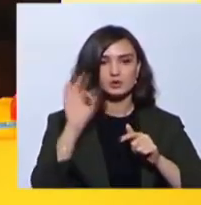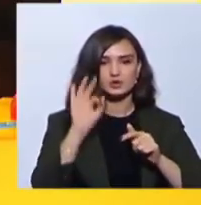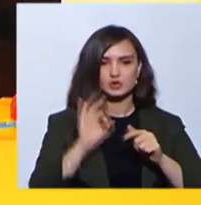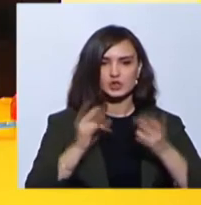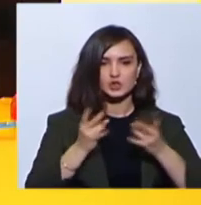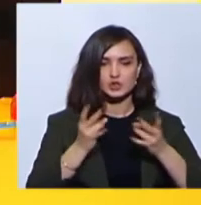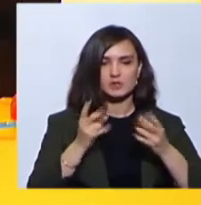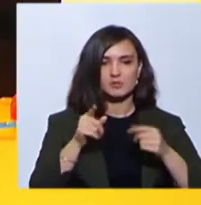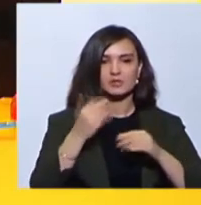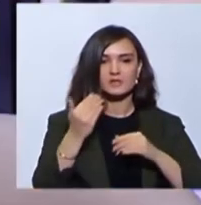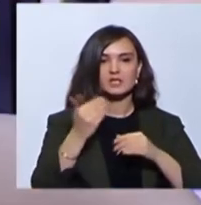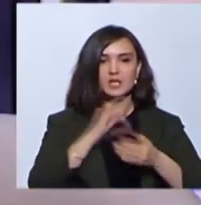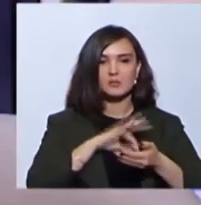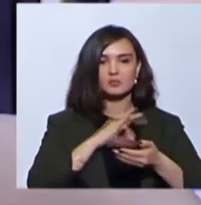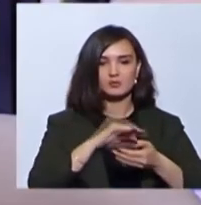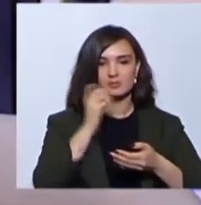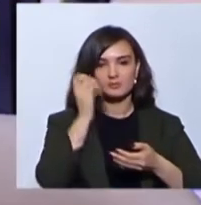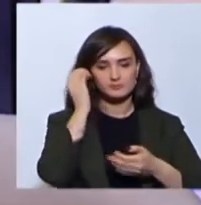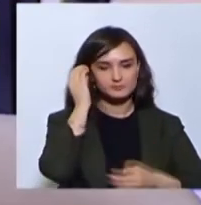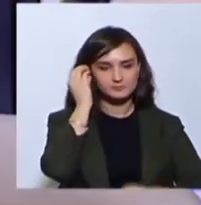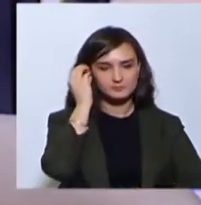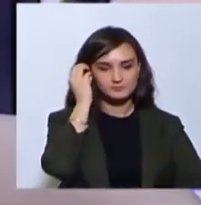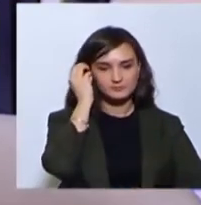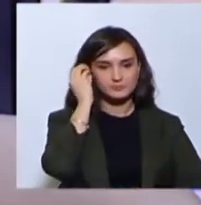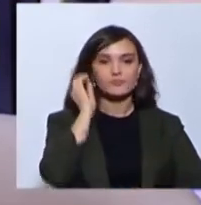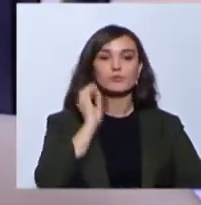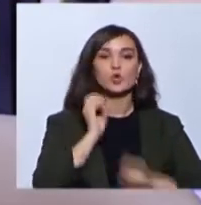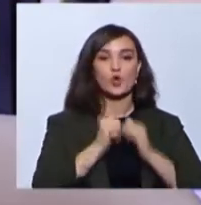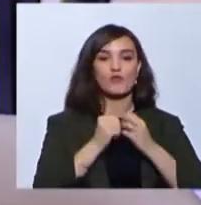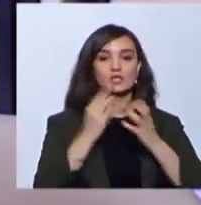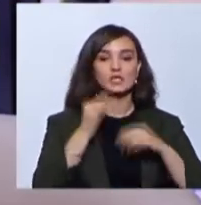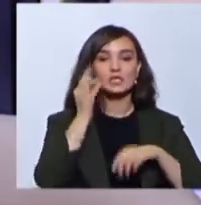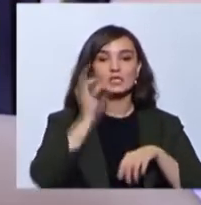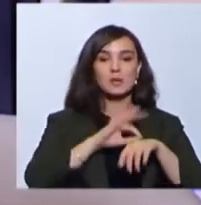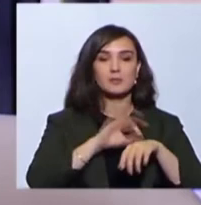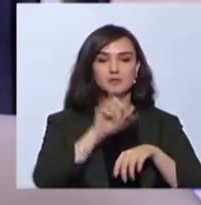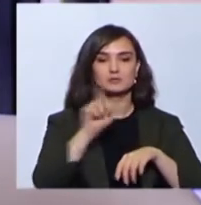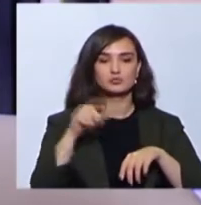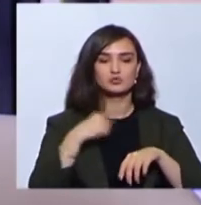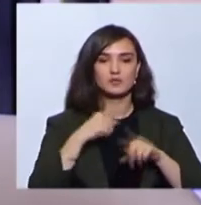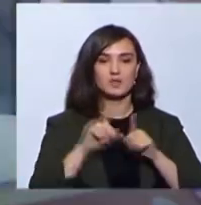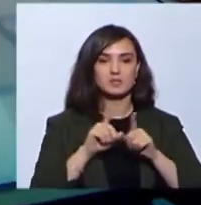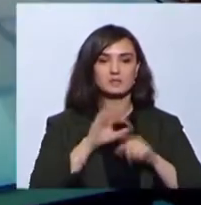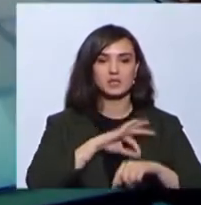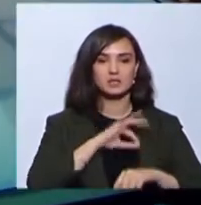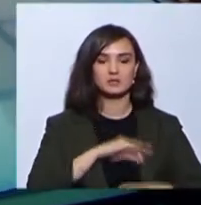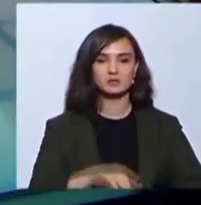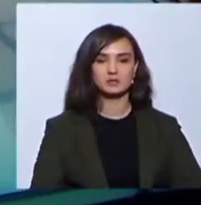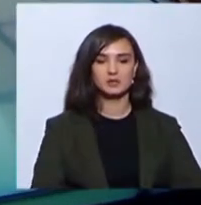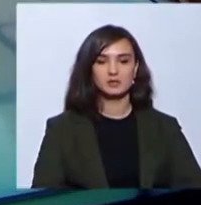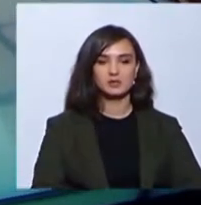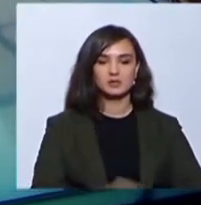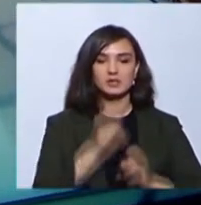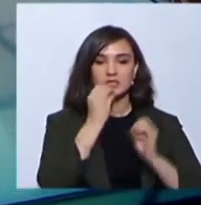ხშირად ჭირდება ენდოკრინოლოგს ამისი გამოყენება ასეთ მიდგომაში? ყოველდღიურად დიაბეტის მქონე პაციენტებთან პრაქტიკულად დიეტის